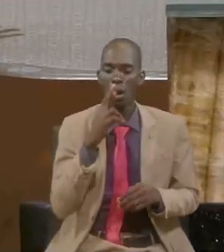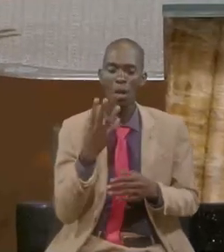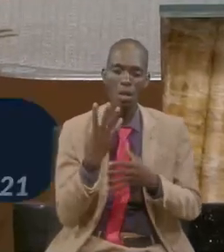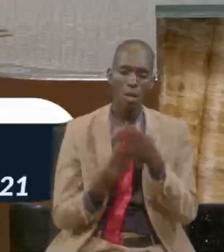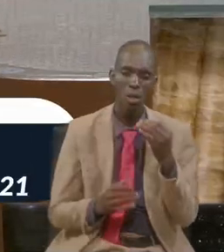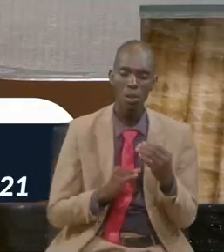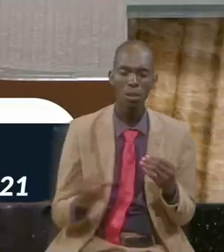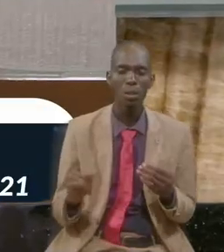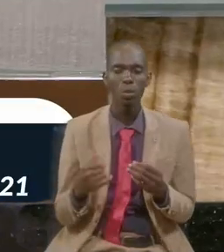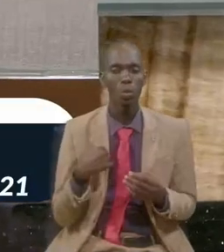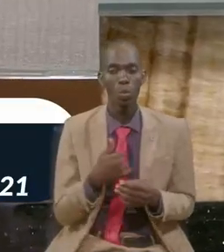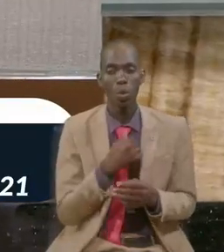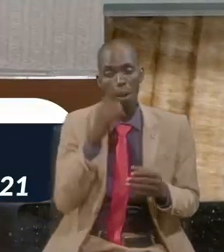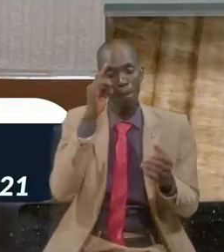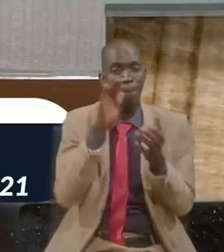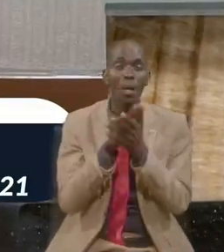déficients